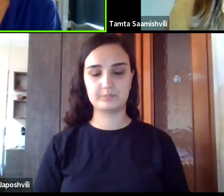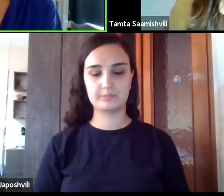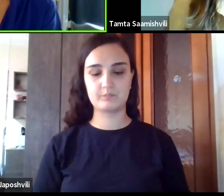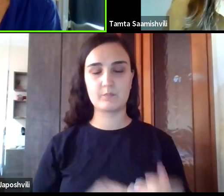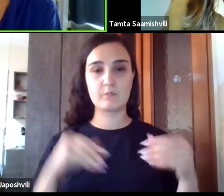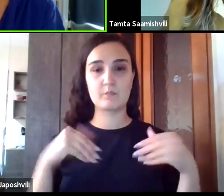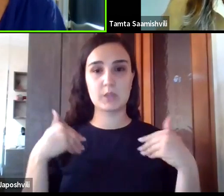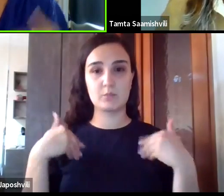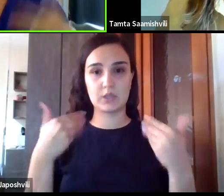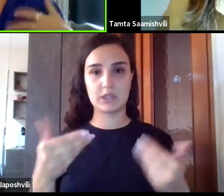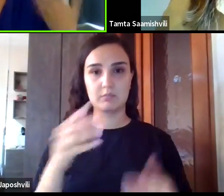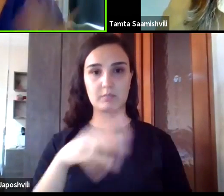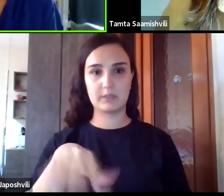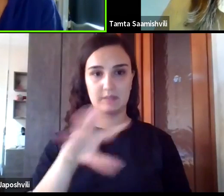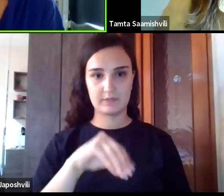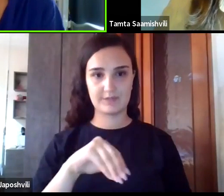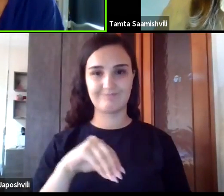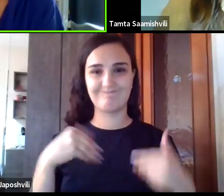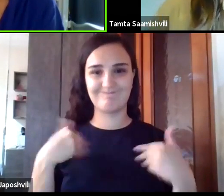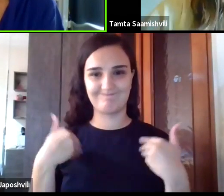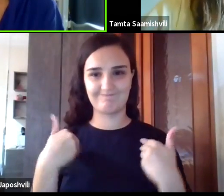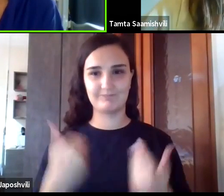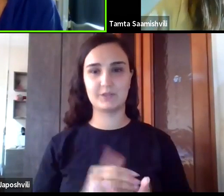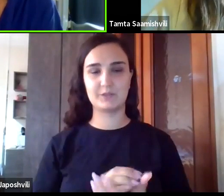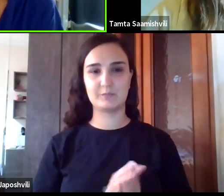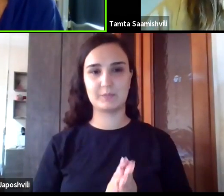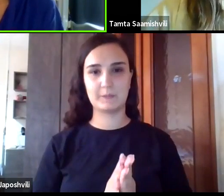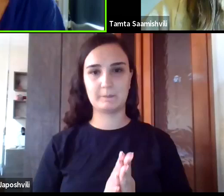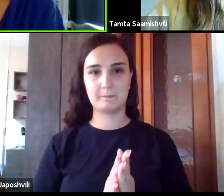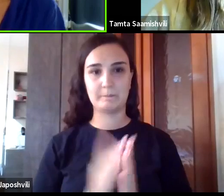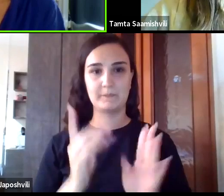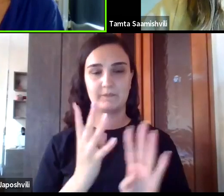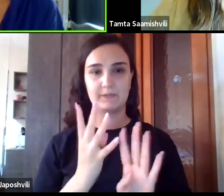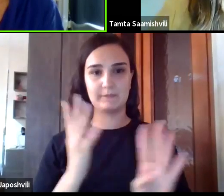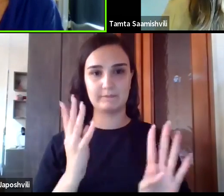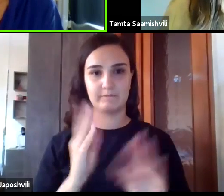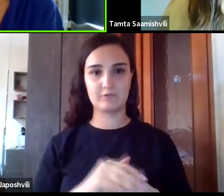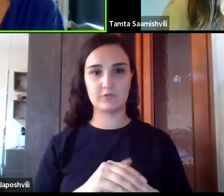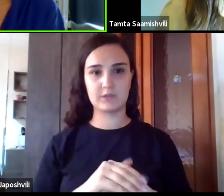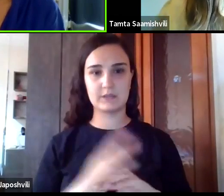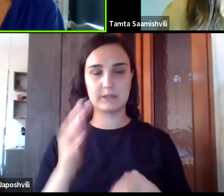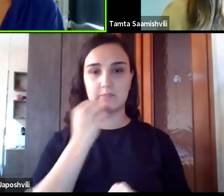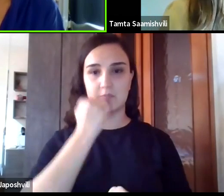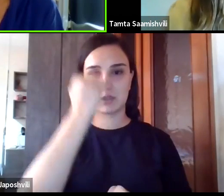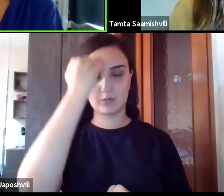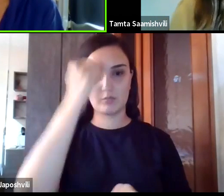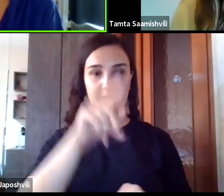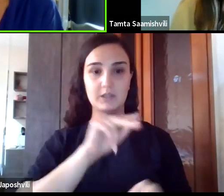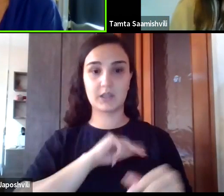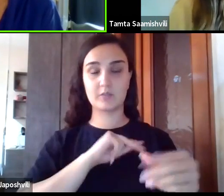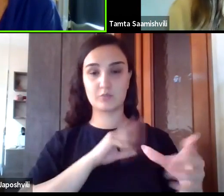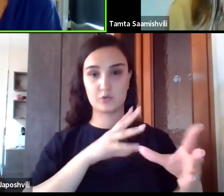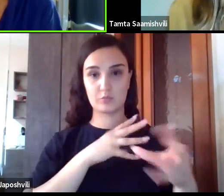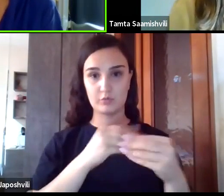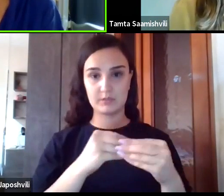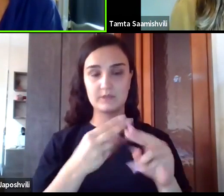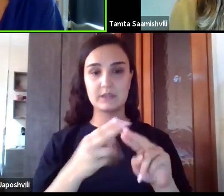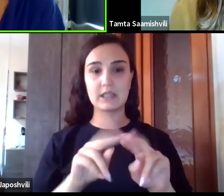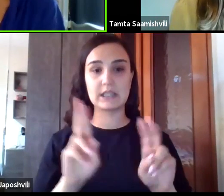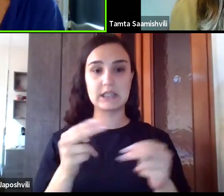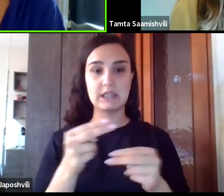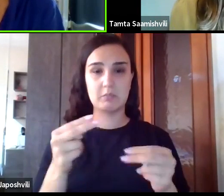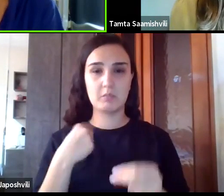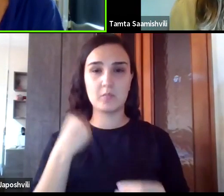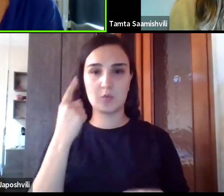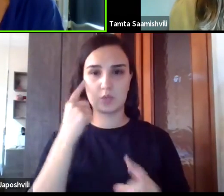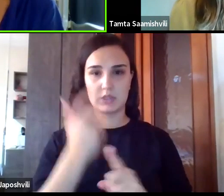მოგესალმებით ყველას, სალამი ლეკუნა. პირველ რიგში ძალიან დიდი მადლობა თქვენ თანამშრომლობისთვის. ეს თემა მგონია, რომ